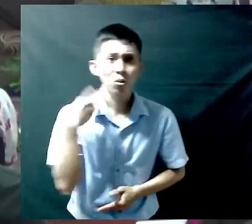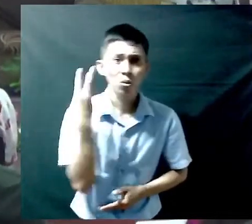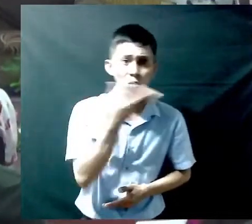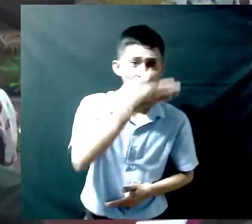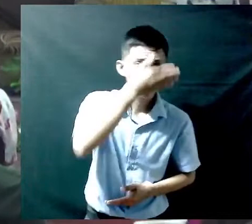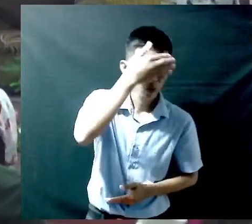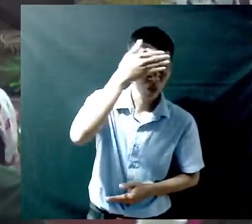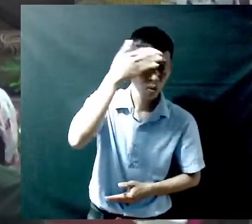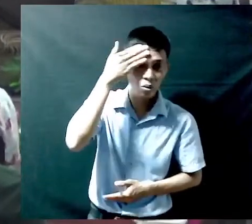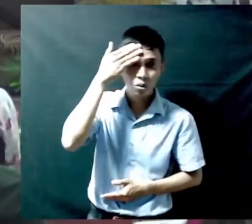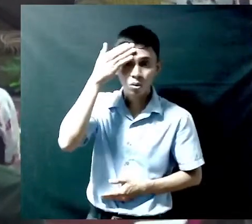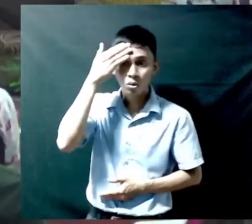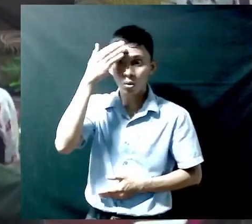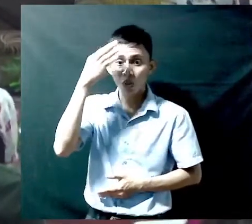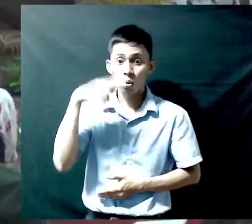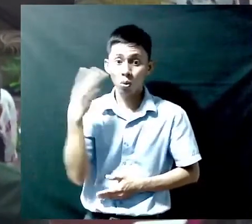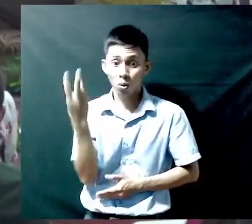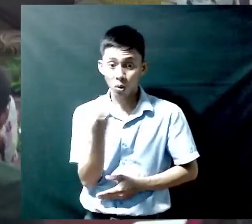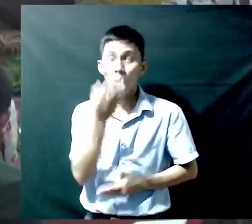also minister to the Lord.